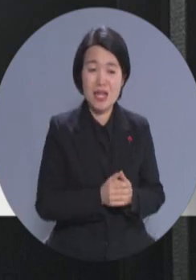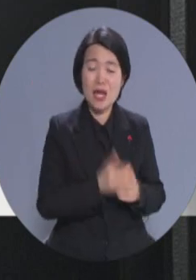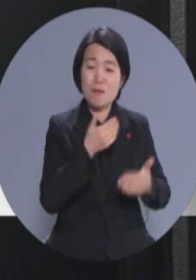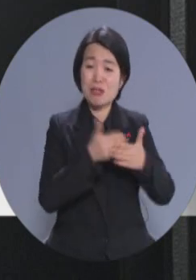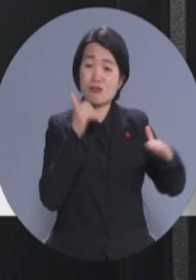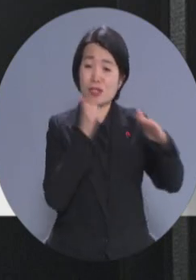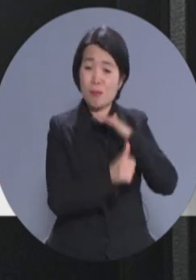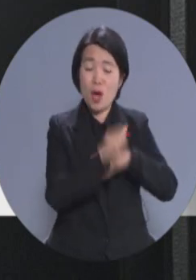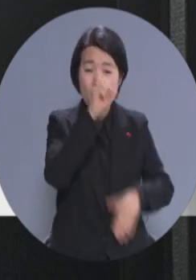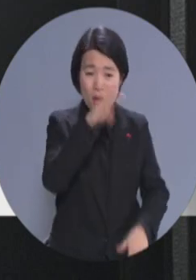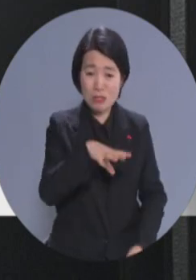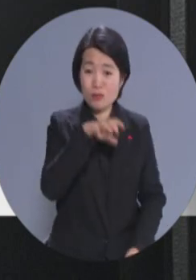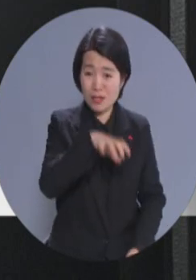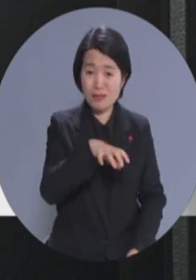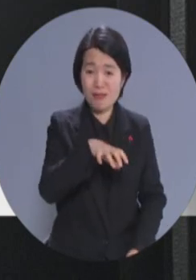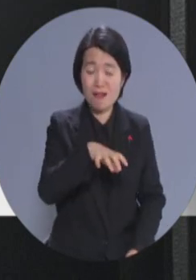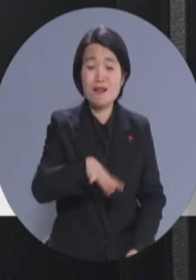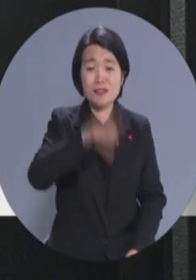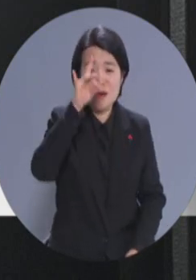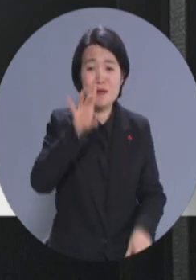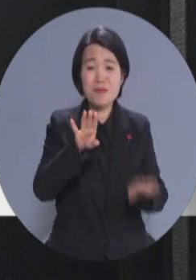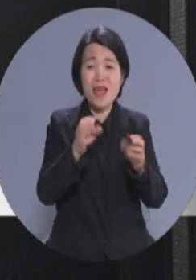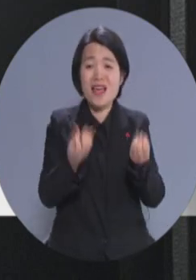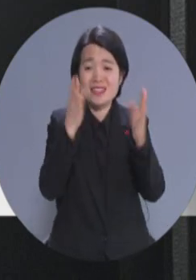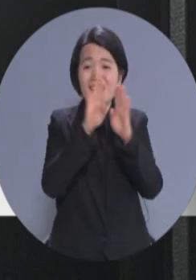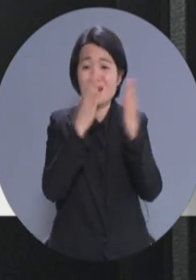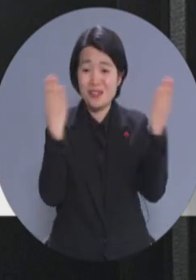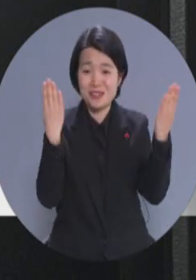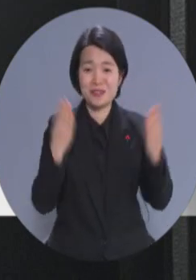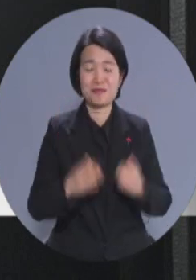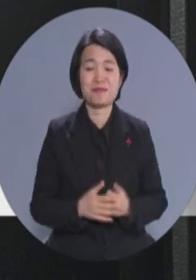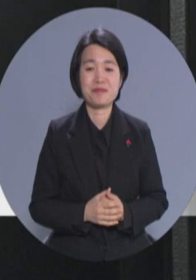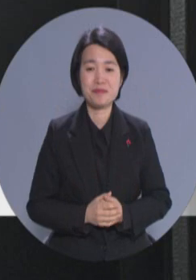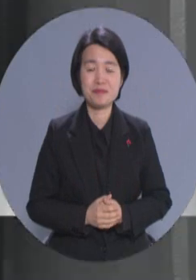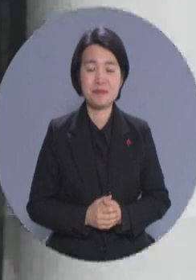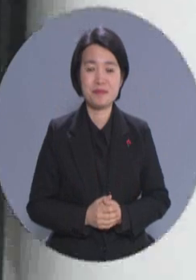첫선을 보이고 있습니다 조연성 기자가 보도합니다